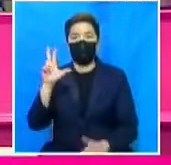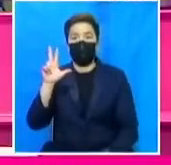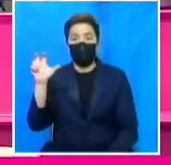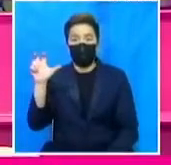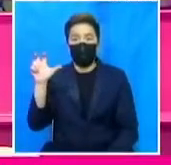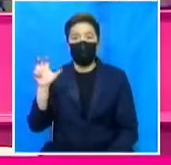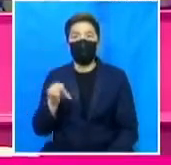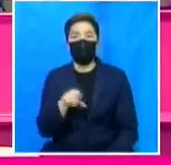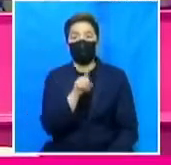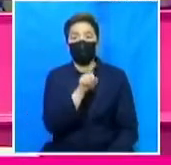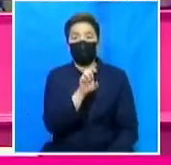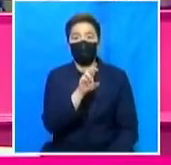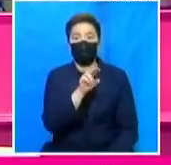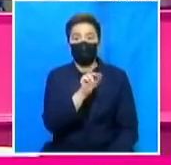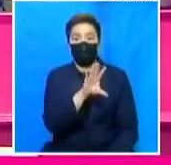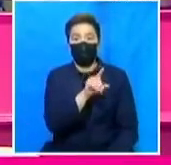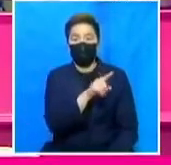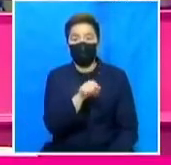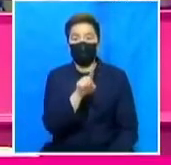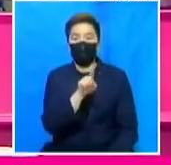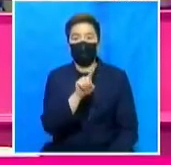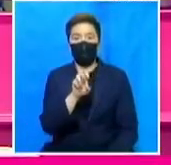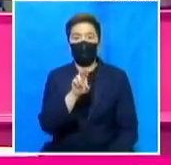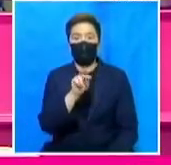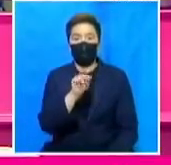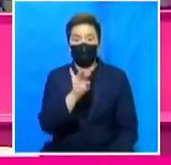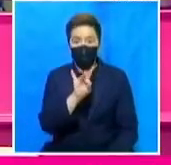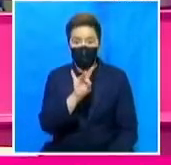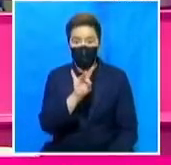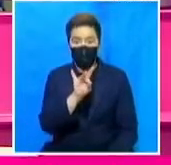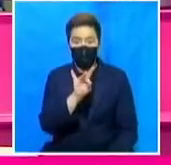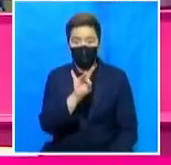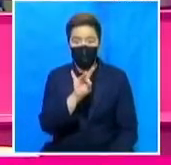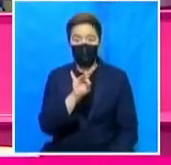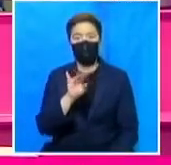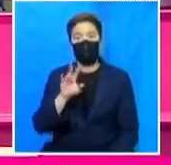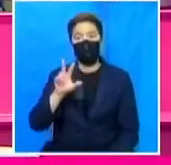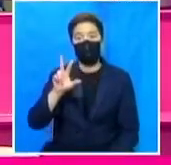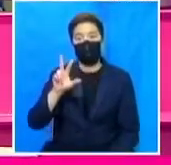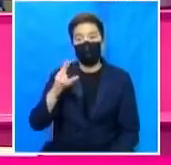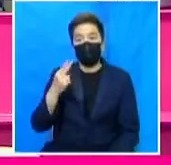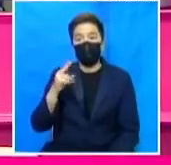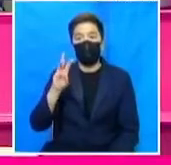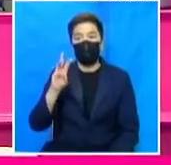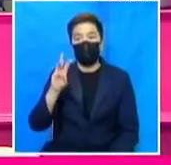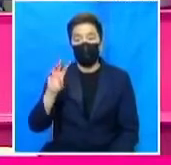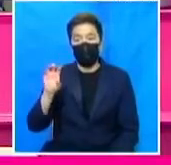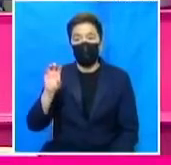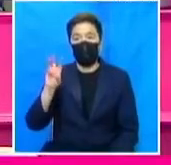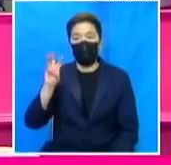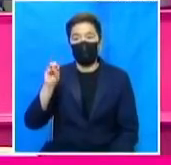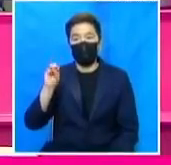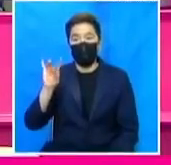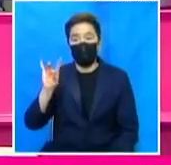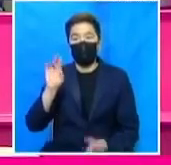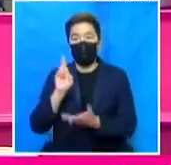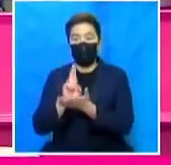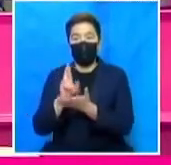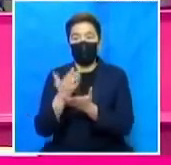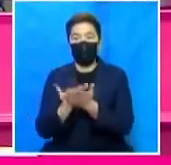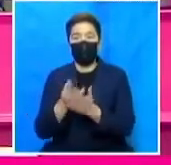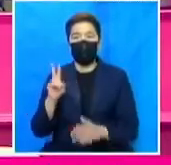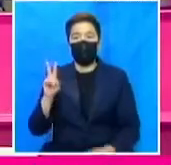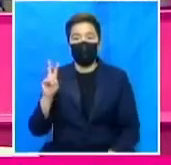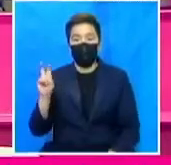าทและงวดที่135ถึงงวดที่138จำนวน 3,668 อันดับอันดับละ200บ